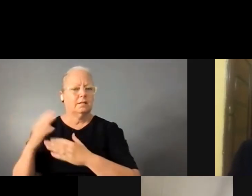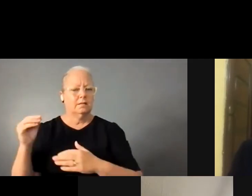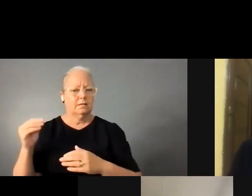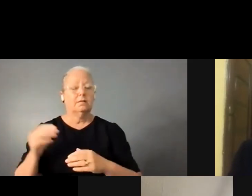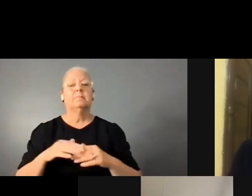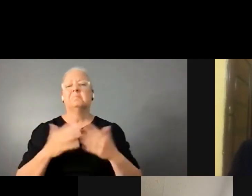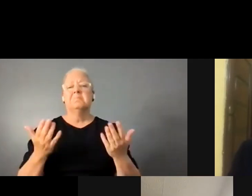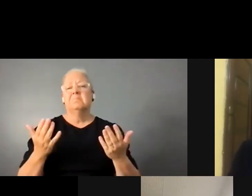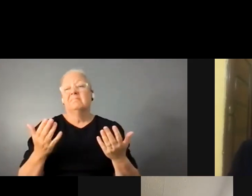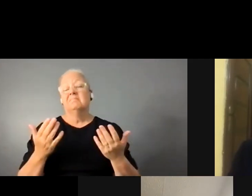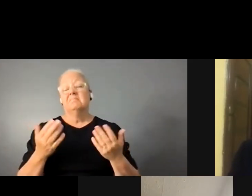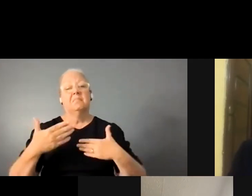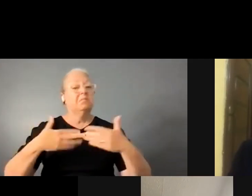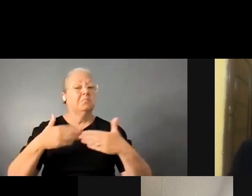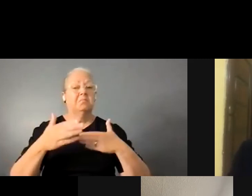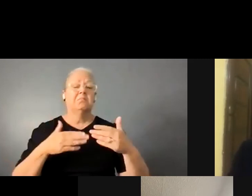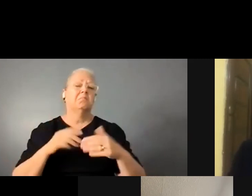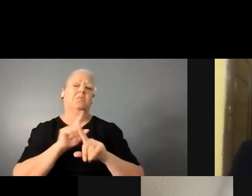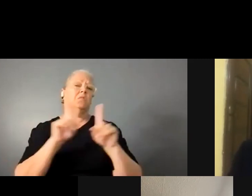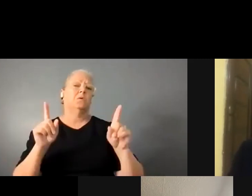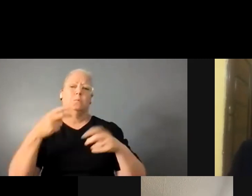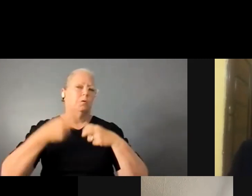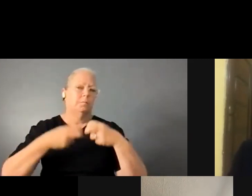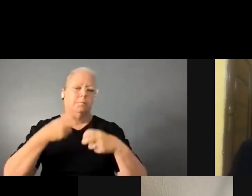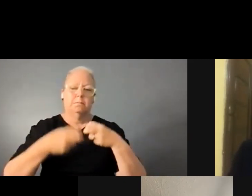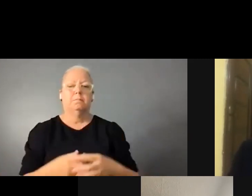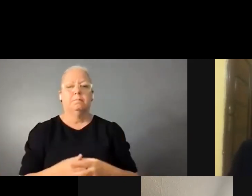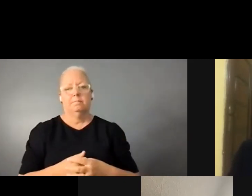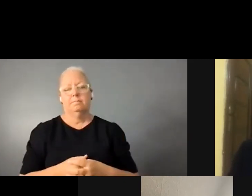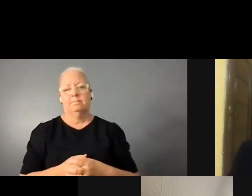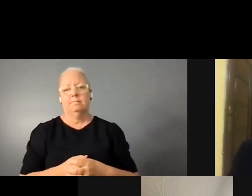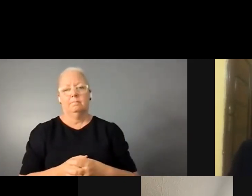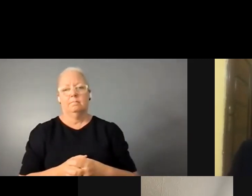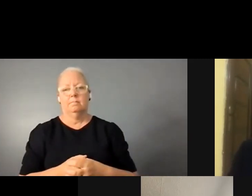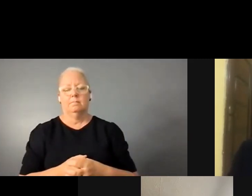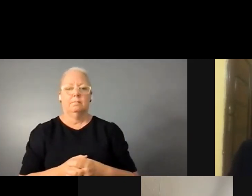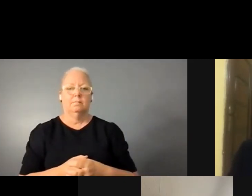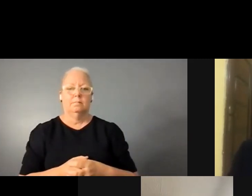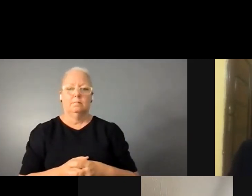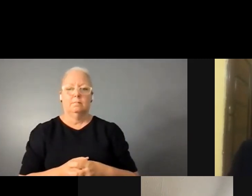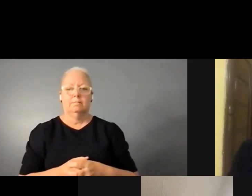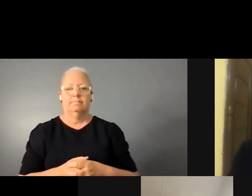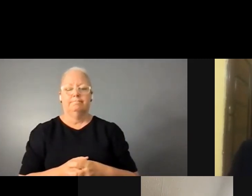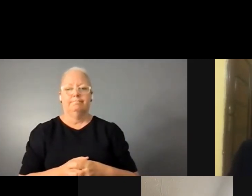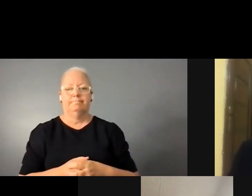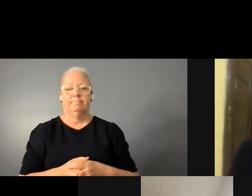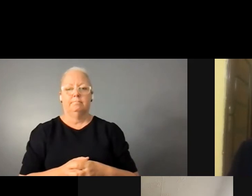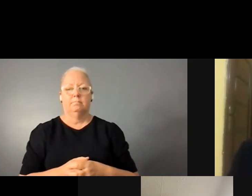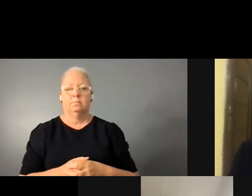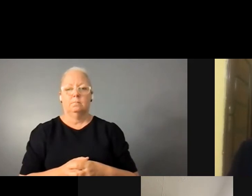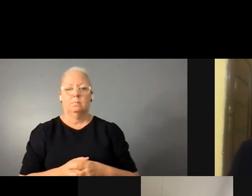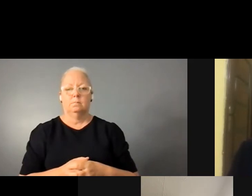anything actually. انه يكون في اهتمام اكثر بالنسبه للاشخاص ذوي الاعاقه وما يتعاملوا باي